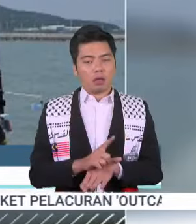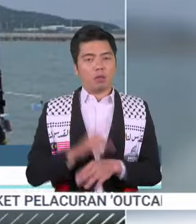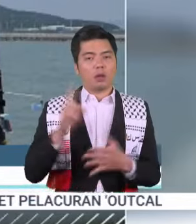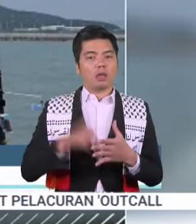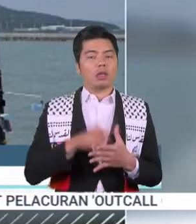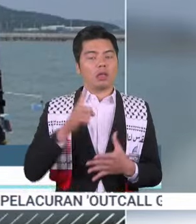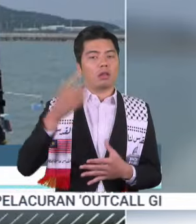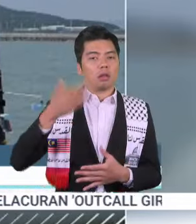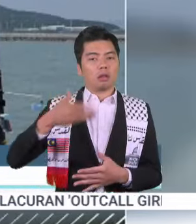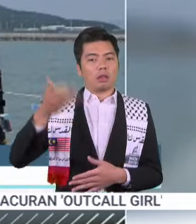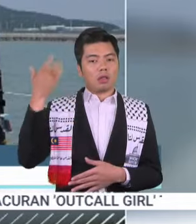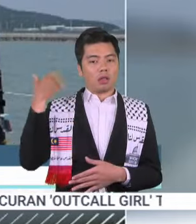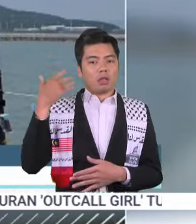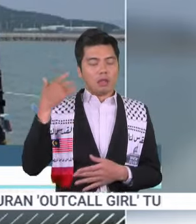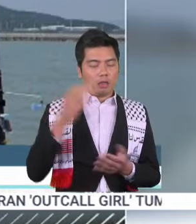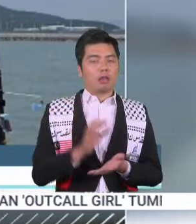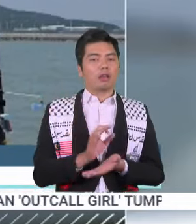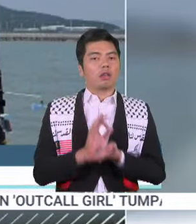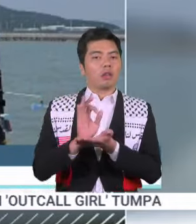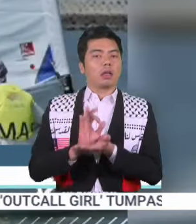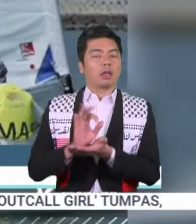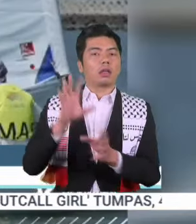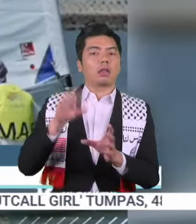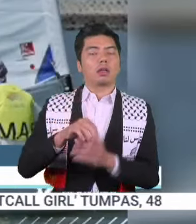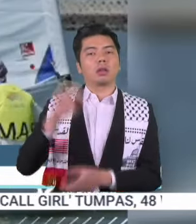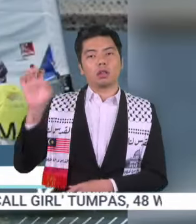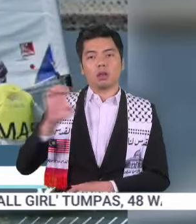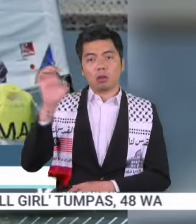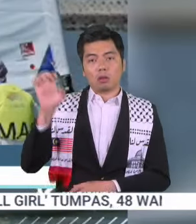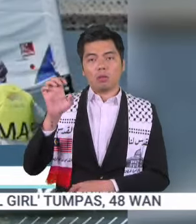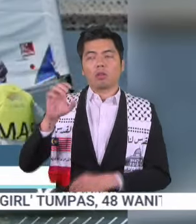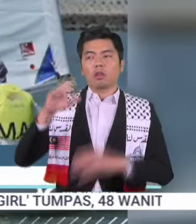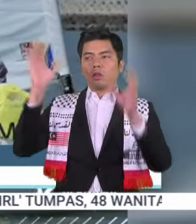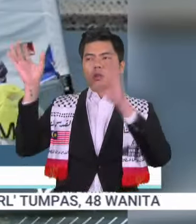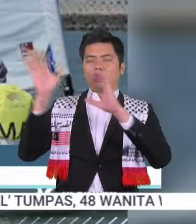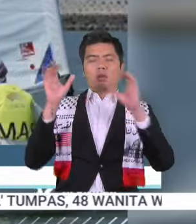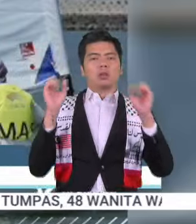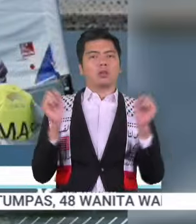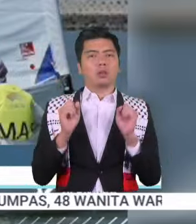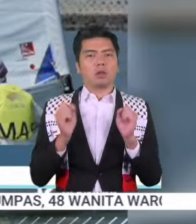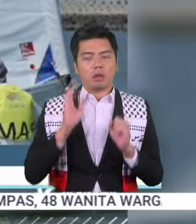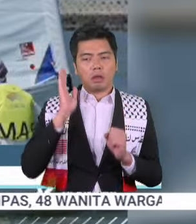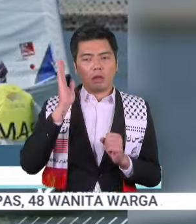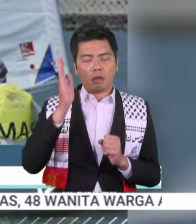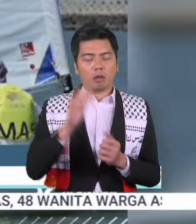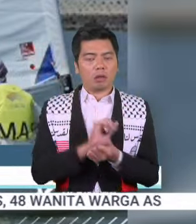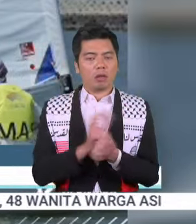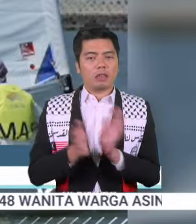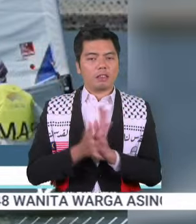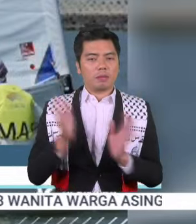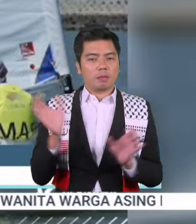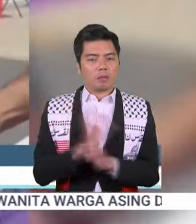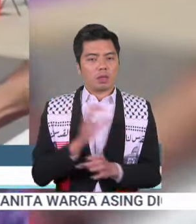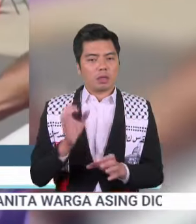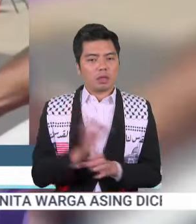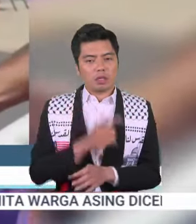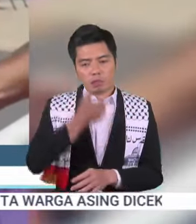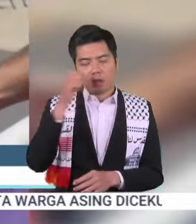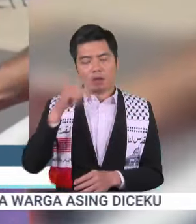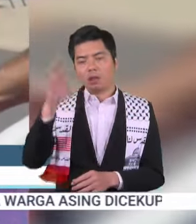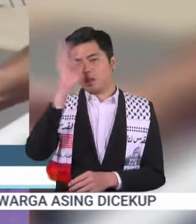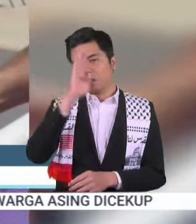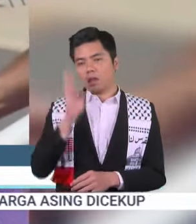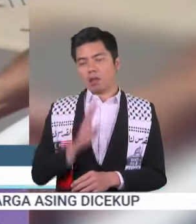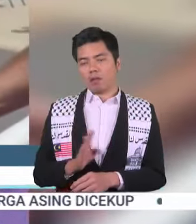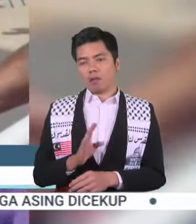lepas sebagai persiapan untuk berlayar di Eropah. Cuaca sejuk akan menjadi cabaran utama memandangkan beliau sudah lama tidak beraksi dalam keadaan